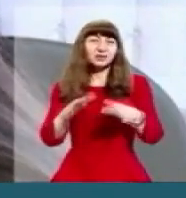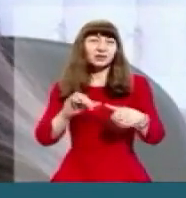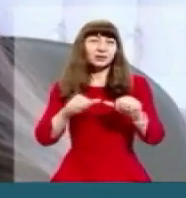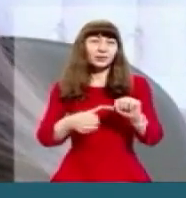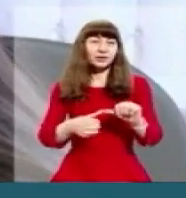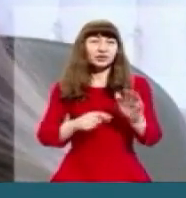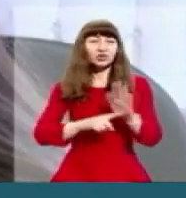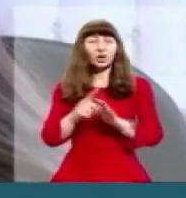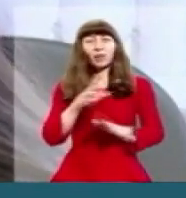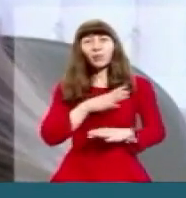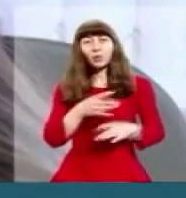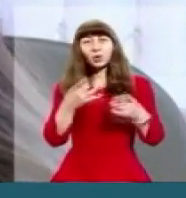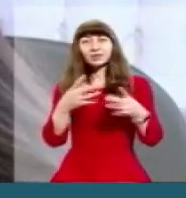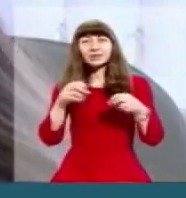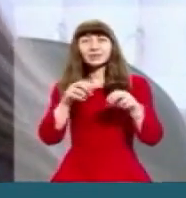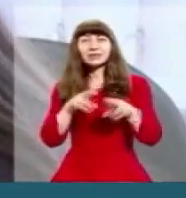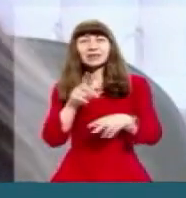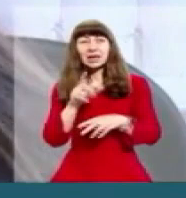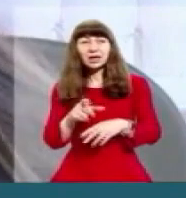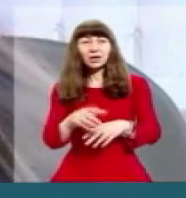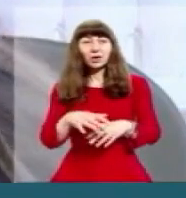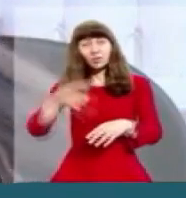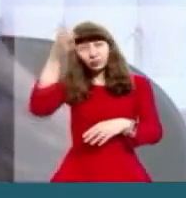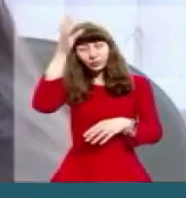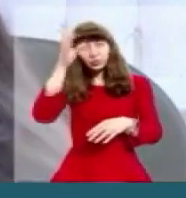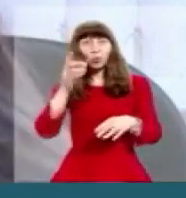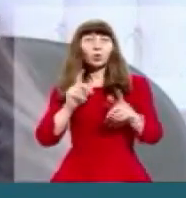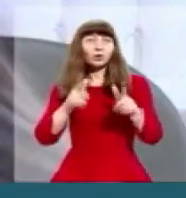работала специалистом, а потом уже перевелась на должность психолога.